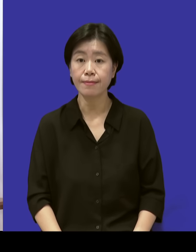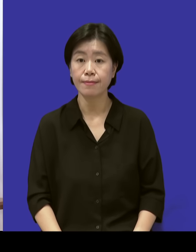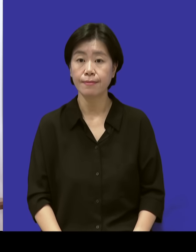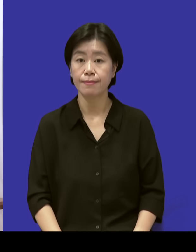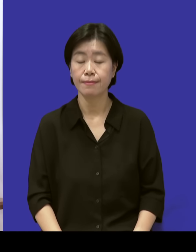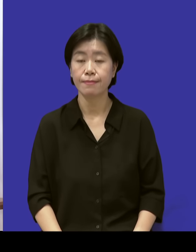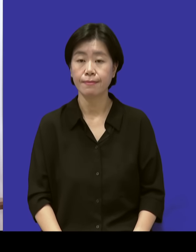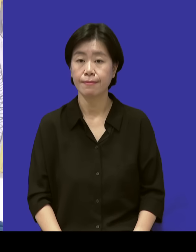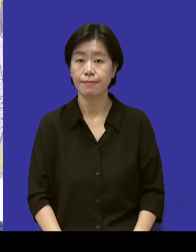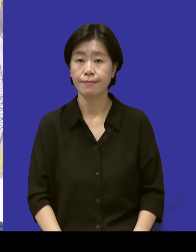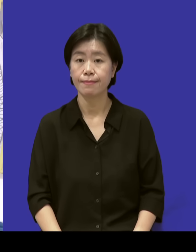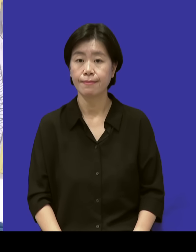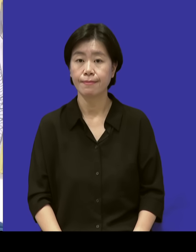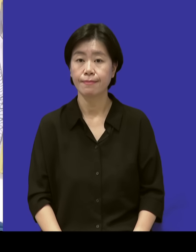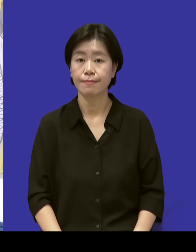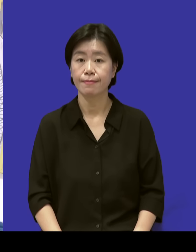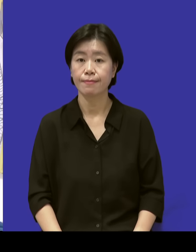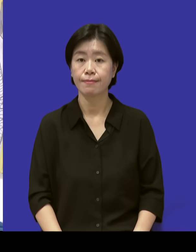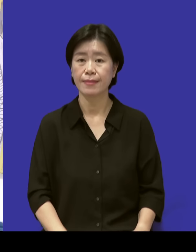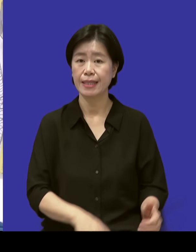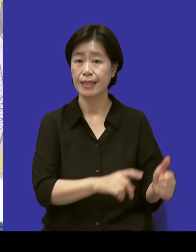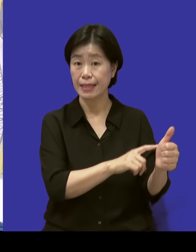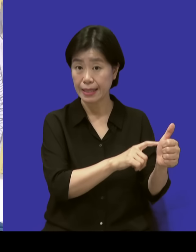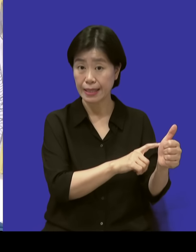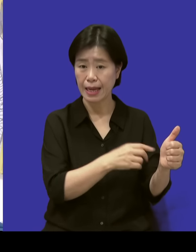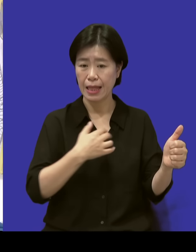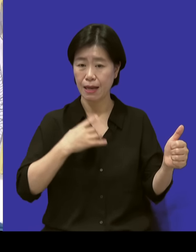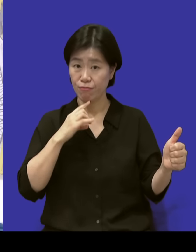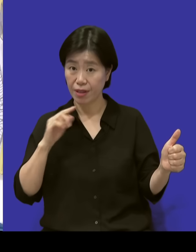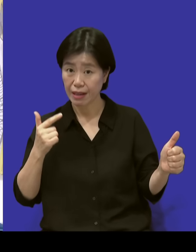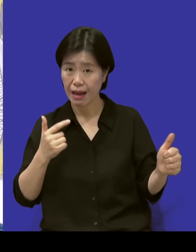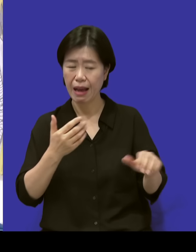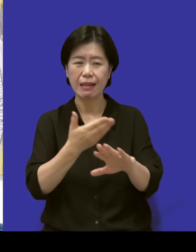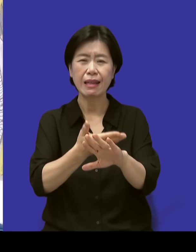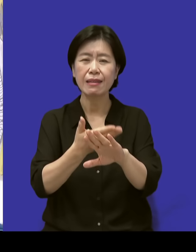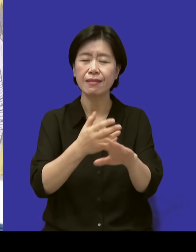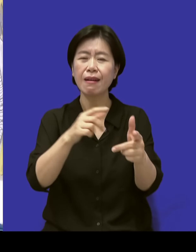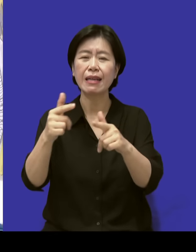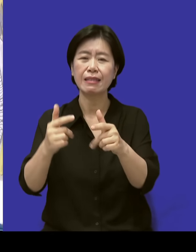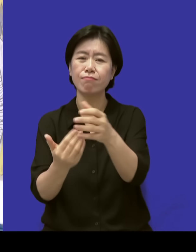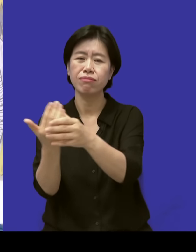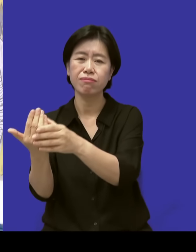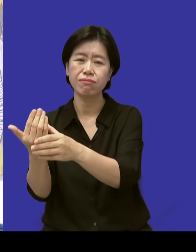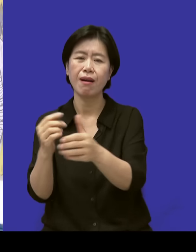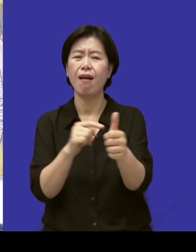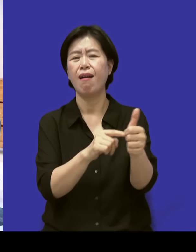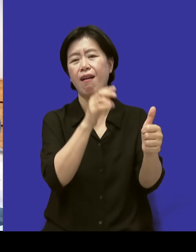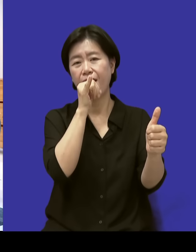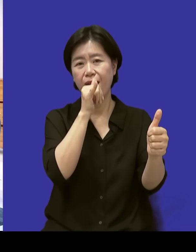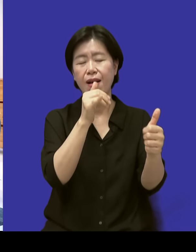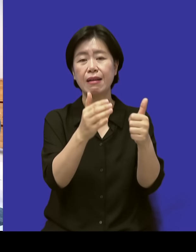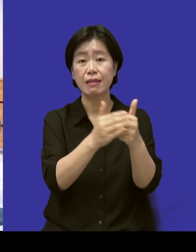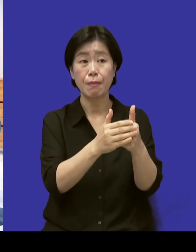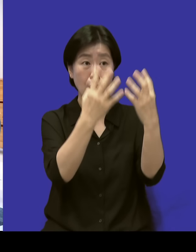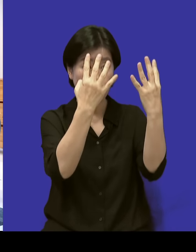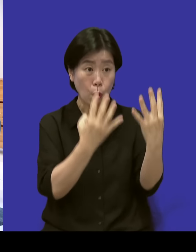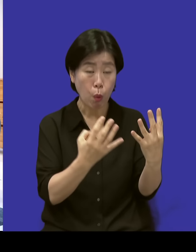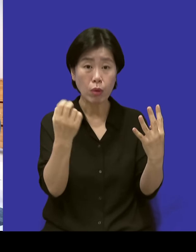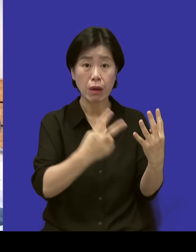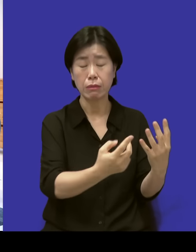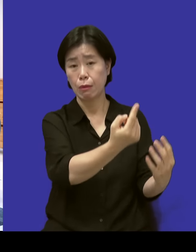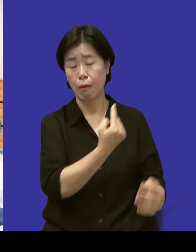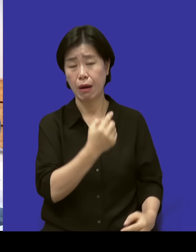이제 얘가 제 사건 말고도 다른 사건들이 좀 더 있었어요. 그래서 그 병합이 돼가지고 또 다시 들어왔어요. 네. 또 이제